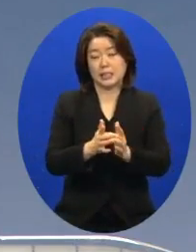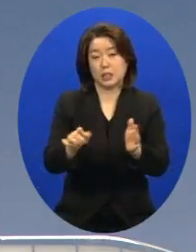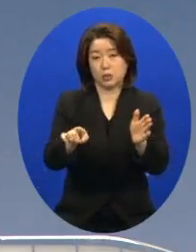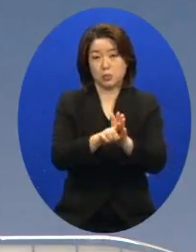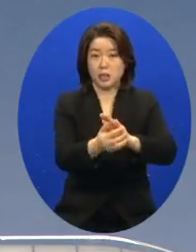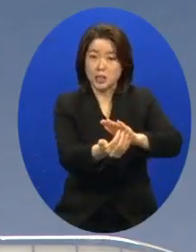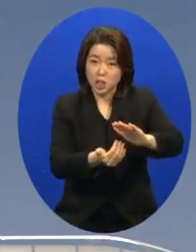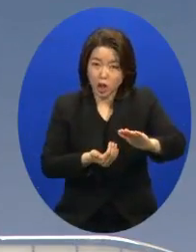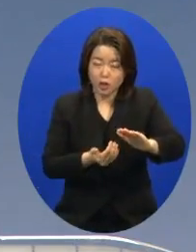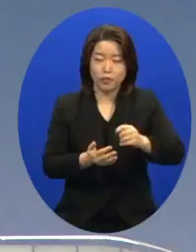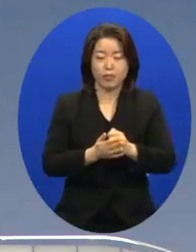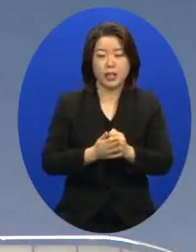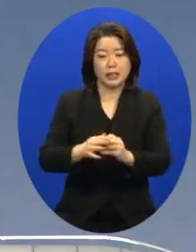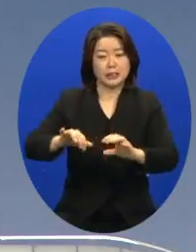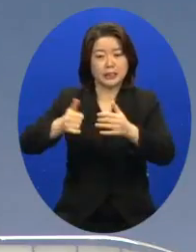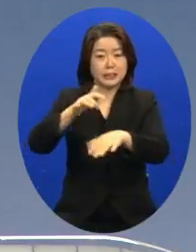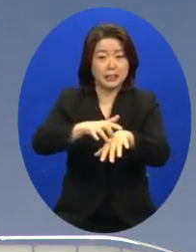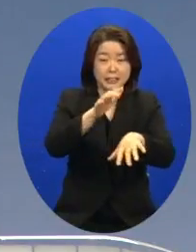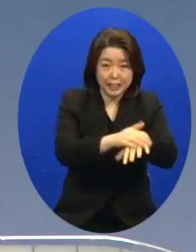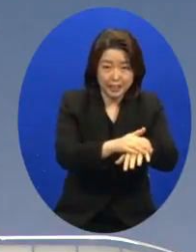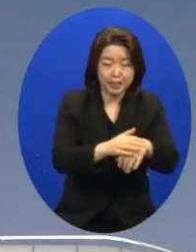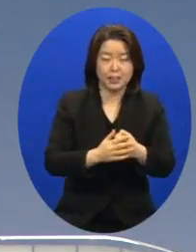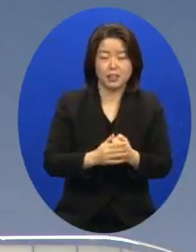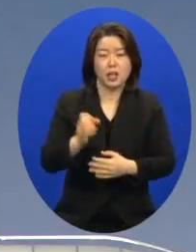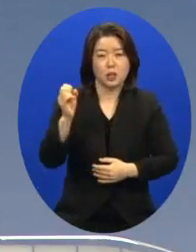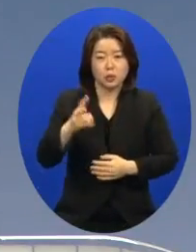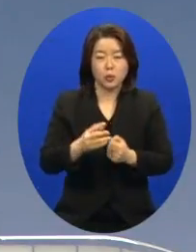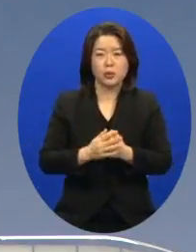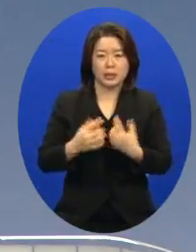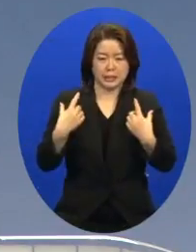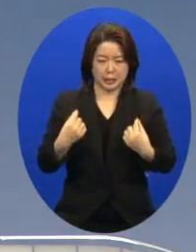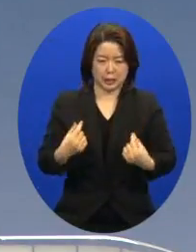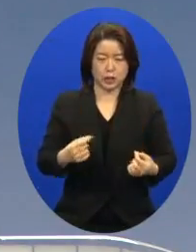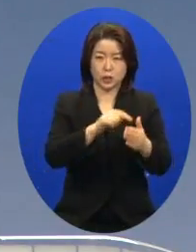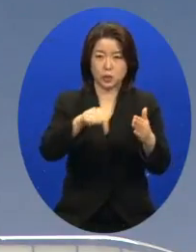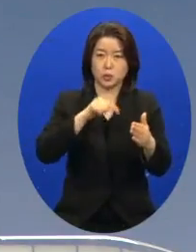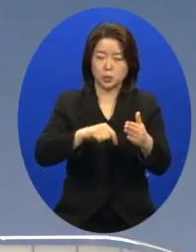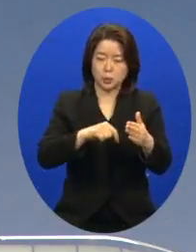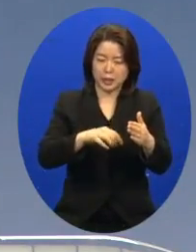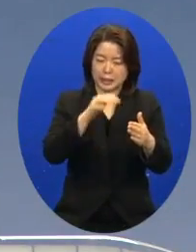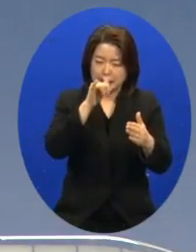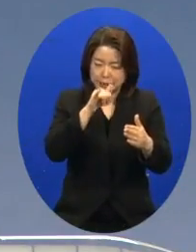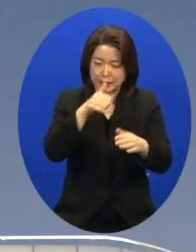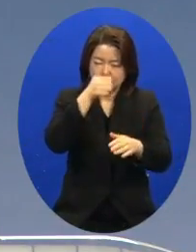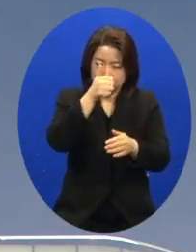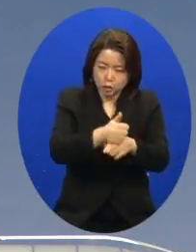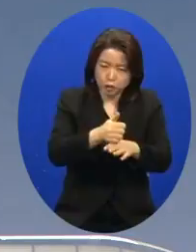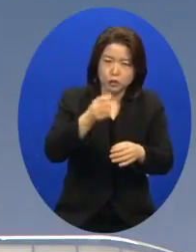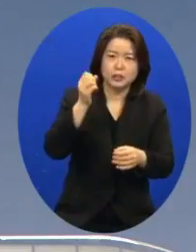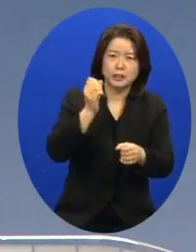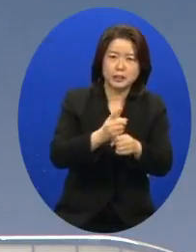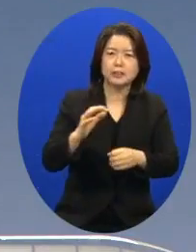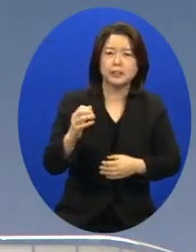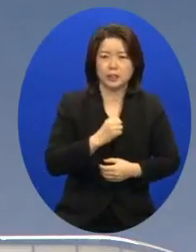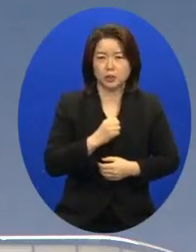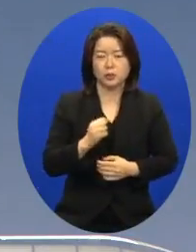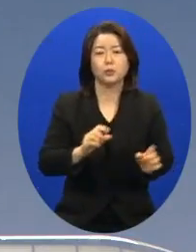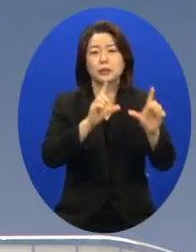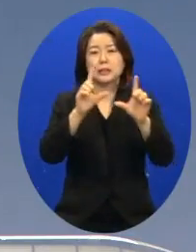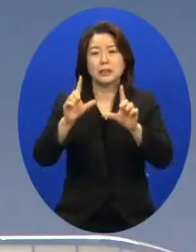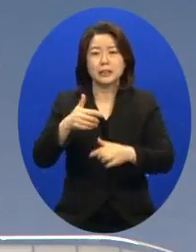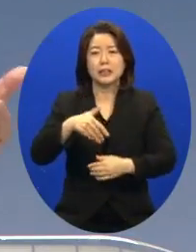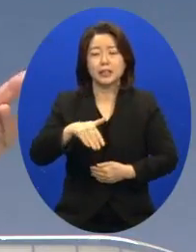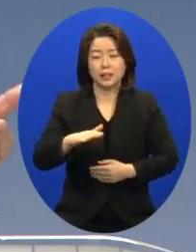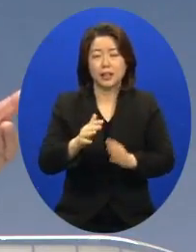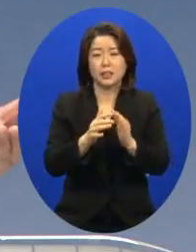그 세상 습관 그리고 여전히 소개에 역사는 죄성을 가지고 살아가는 그런